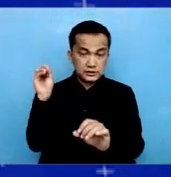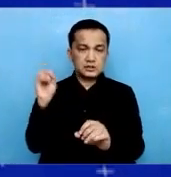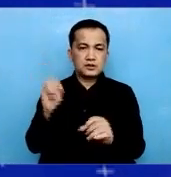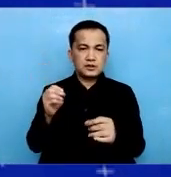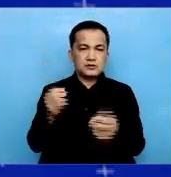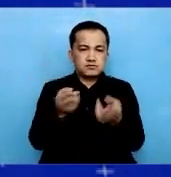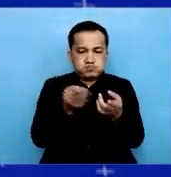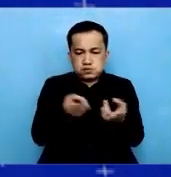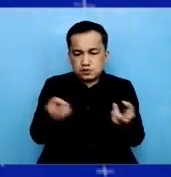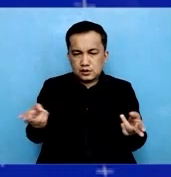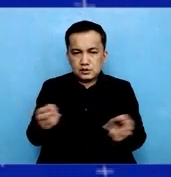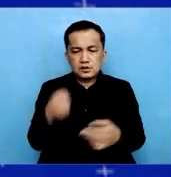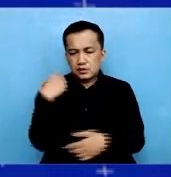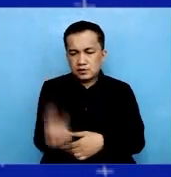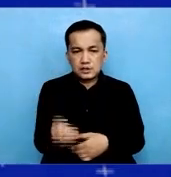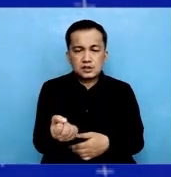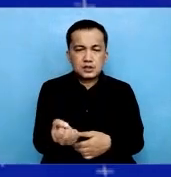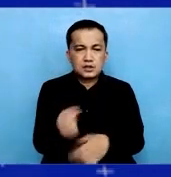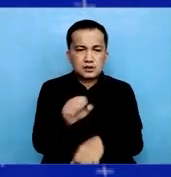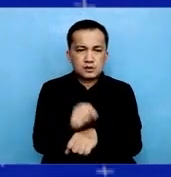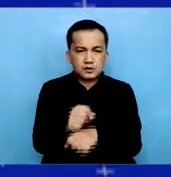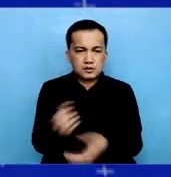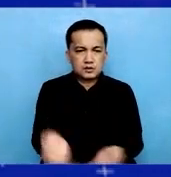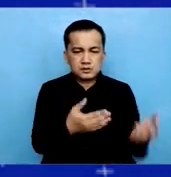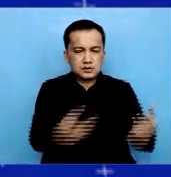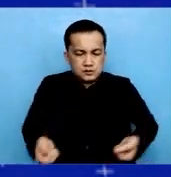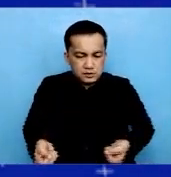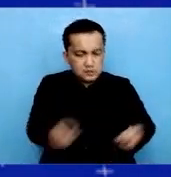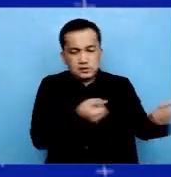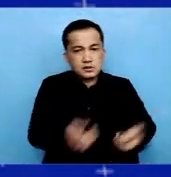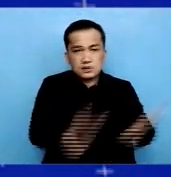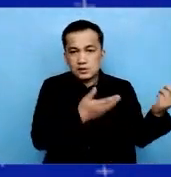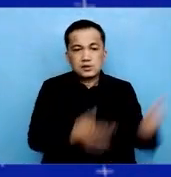mga hinimatay na empleyadong isinakay sa mga stretcher.